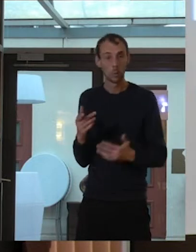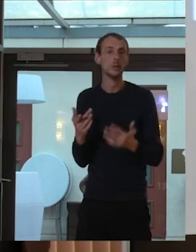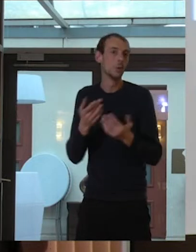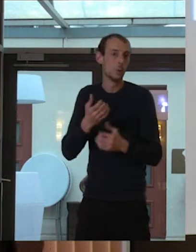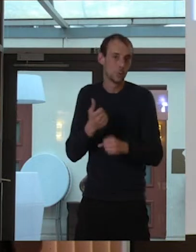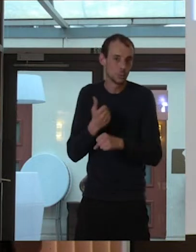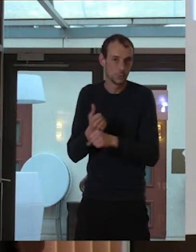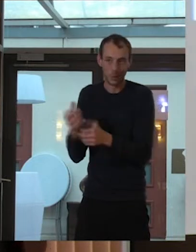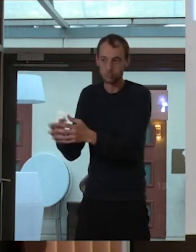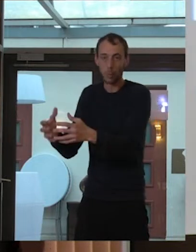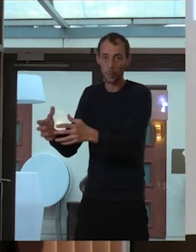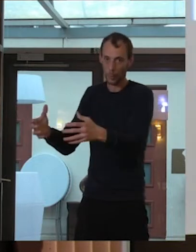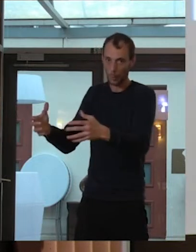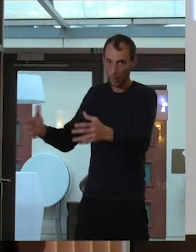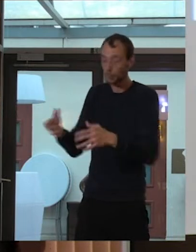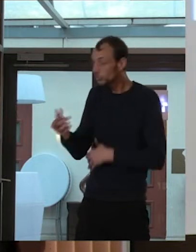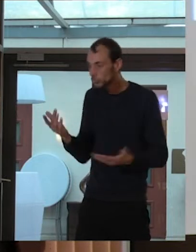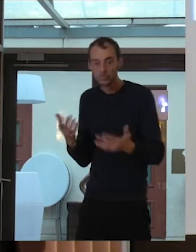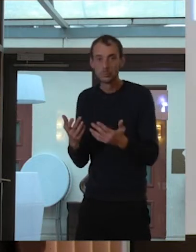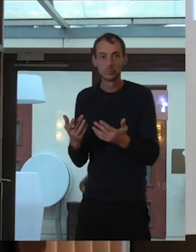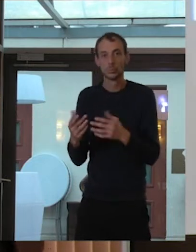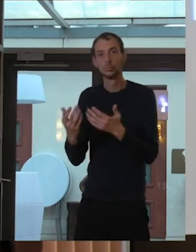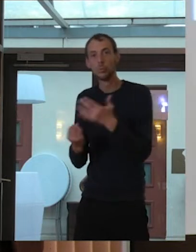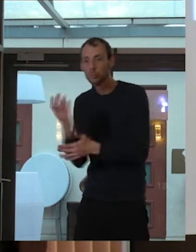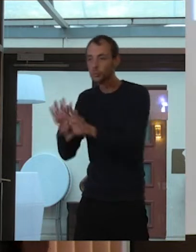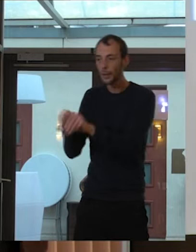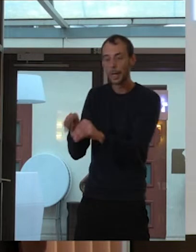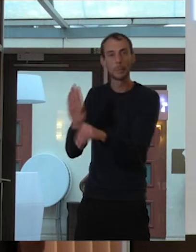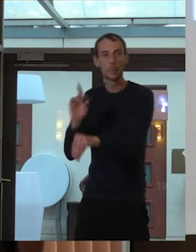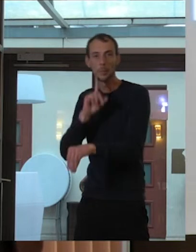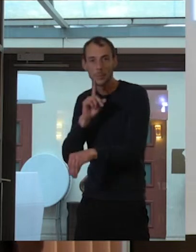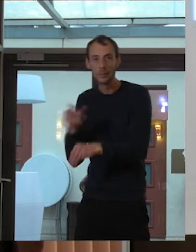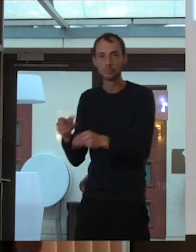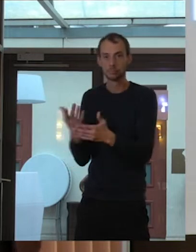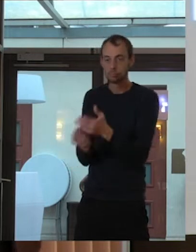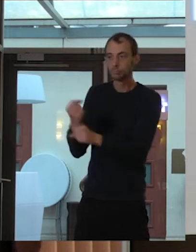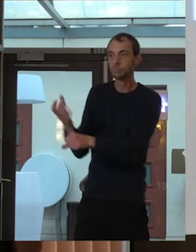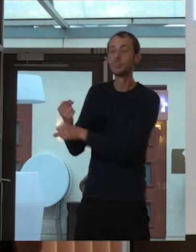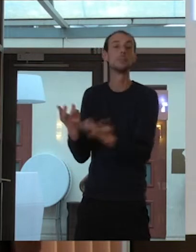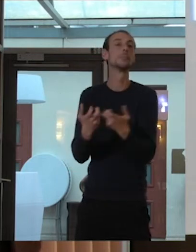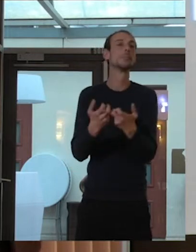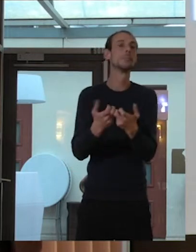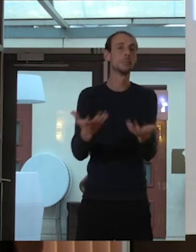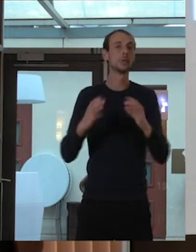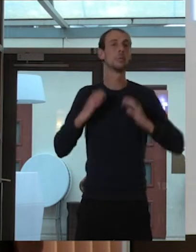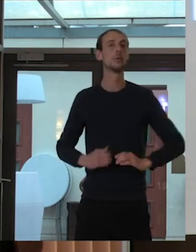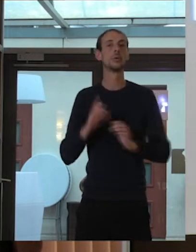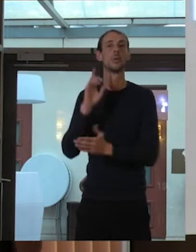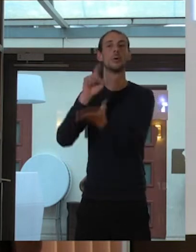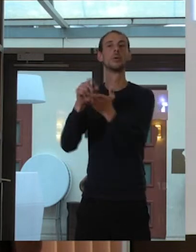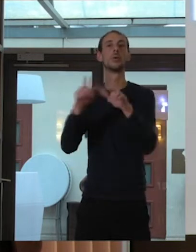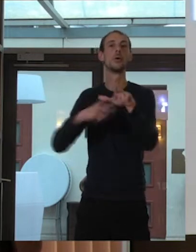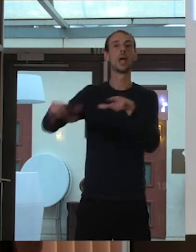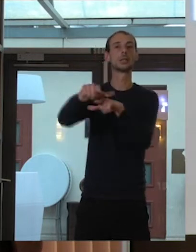plus nombreuses, à créer, développer des équipes sportives féminines. Par exemple, je citerai le club à Bordeaux-Lac